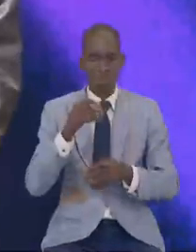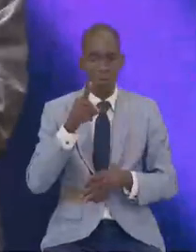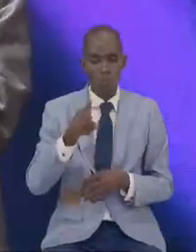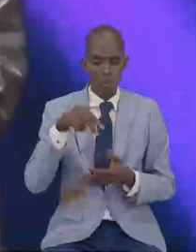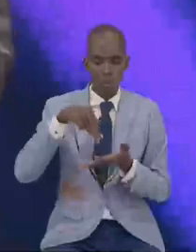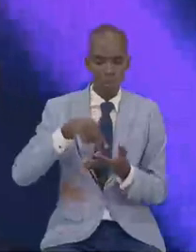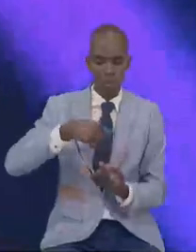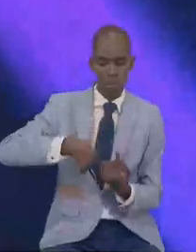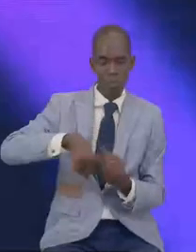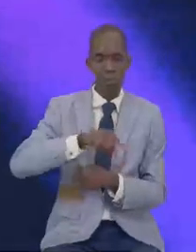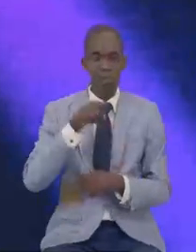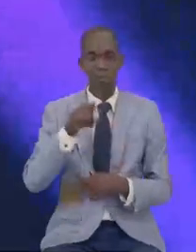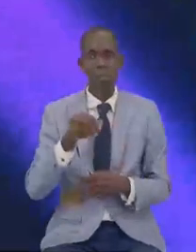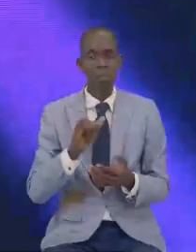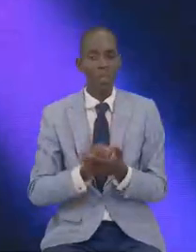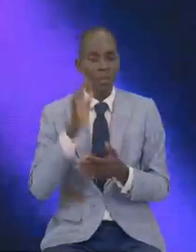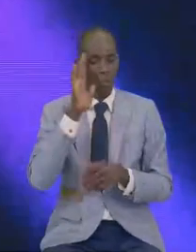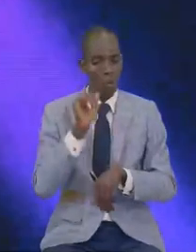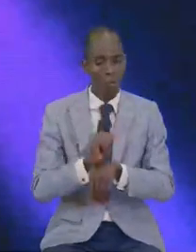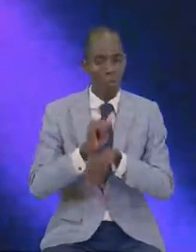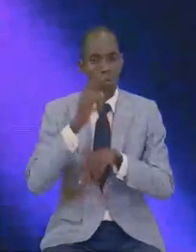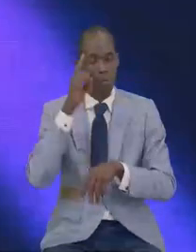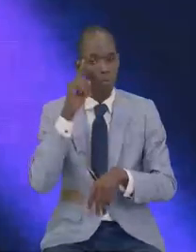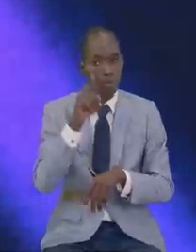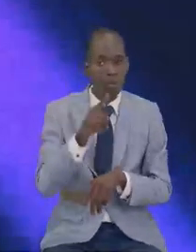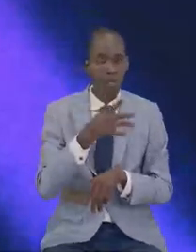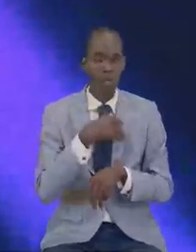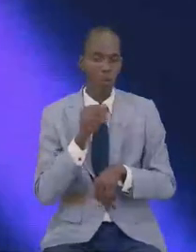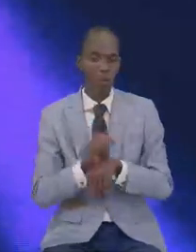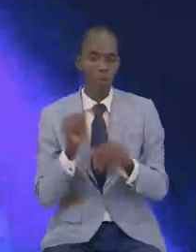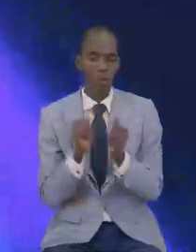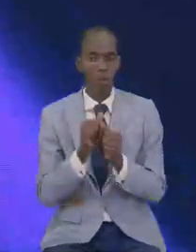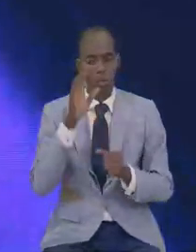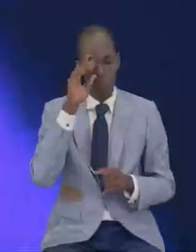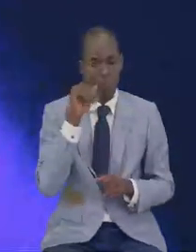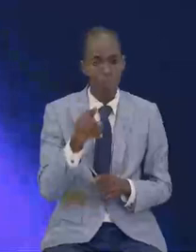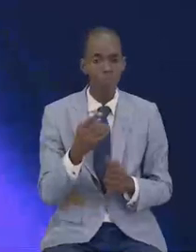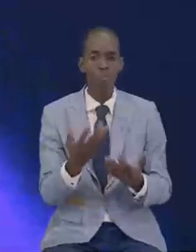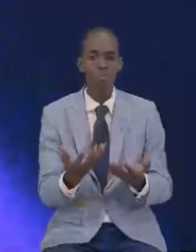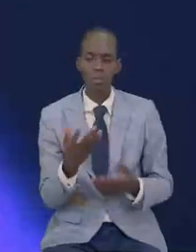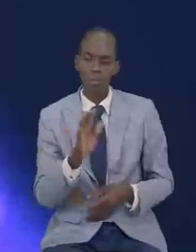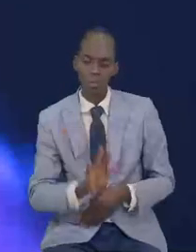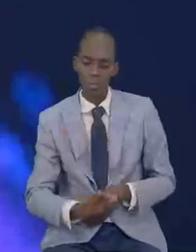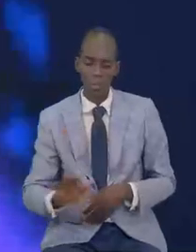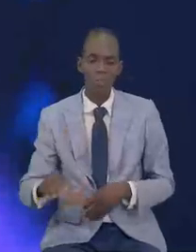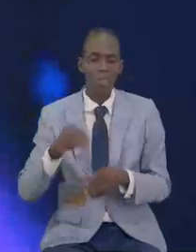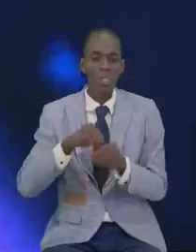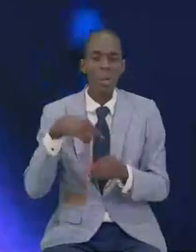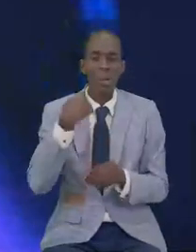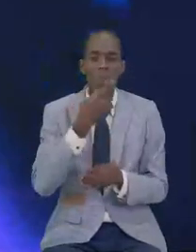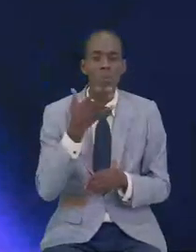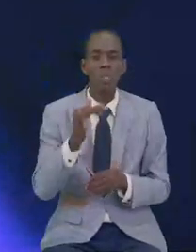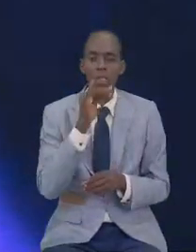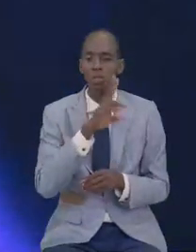présence et qui vont travailler pour lui et qui vont travailler avec lui, et il voudrait de jeunes garçons sans